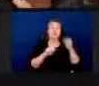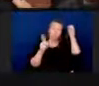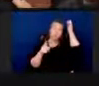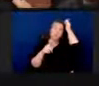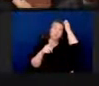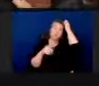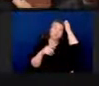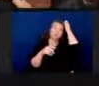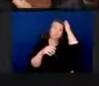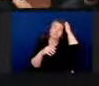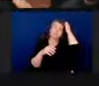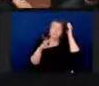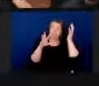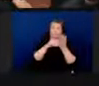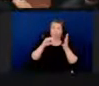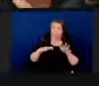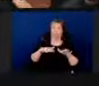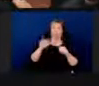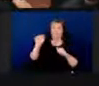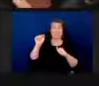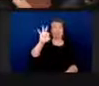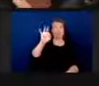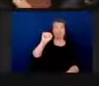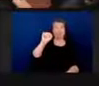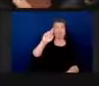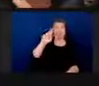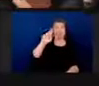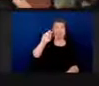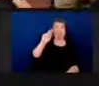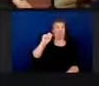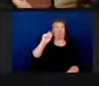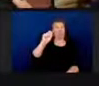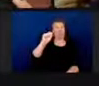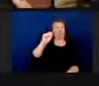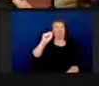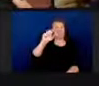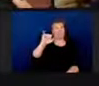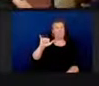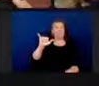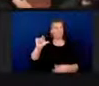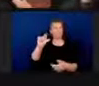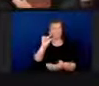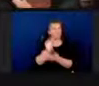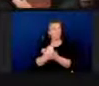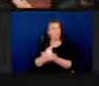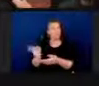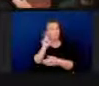هذه المجالات وأيضا تمكنا من